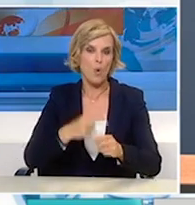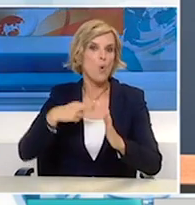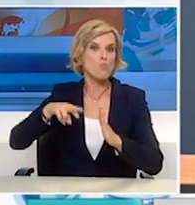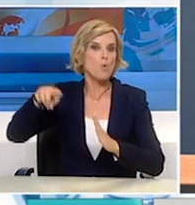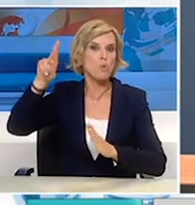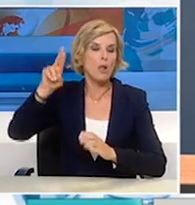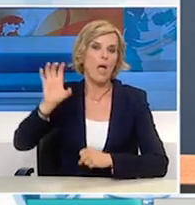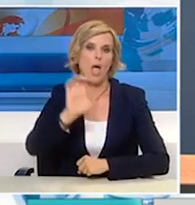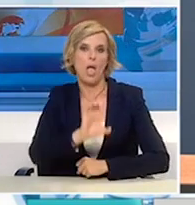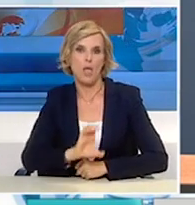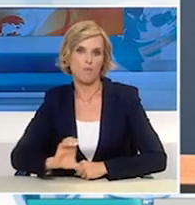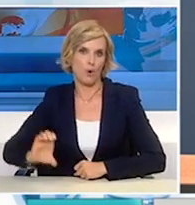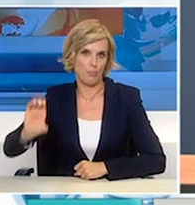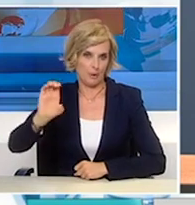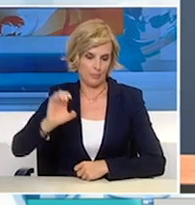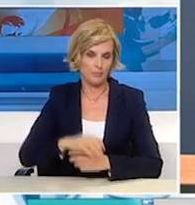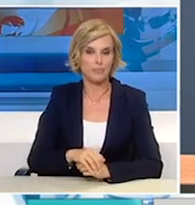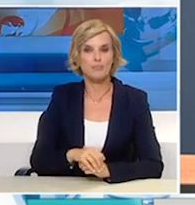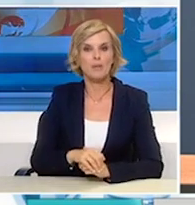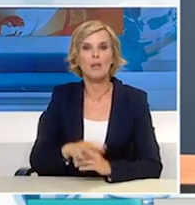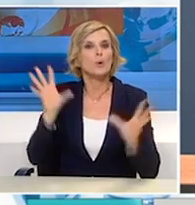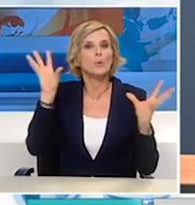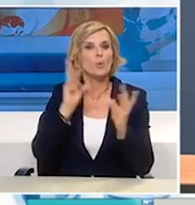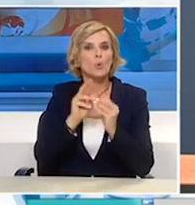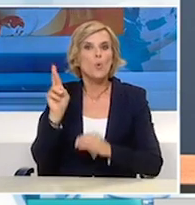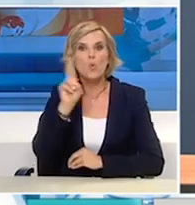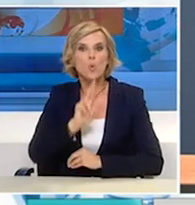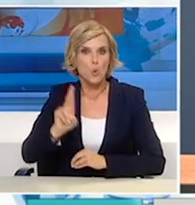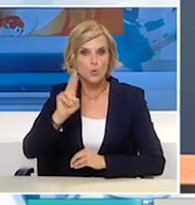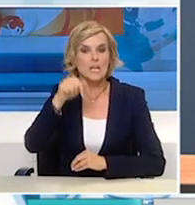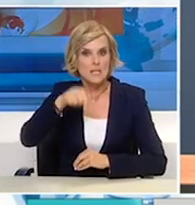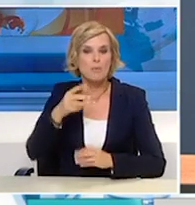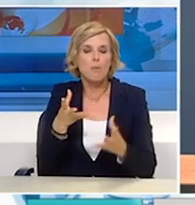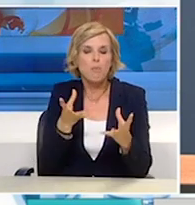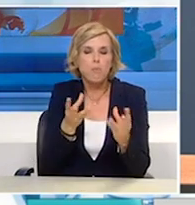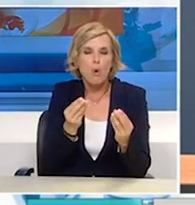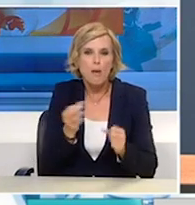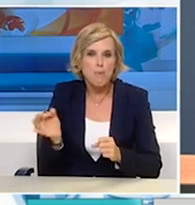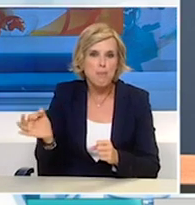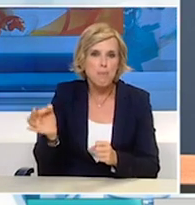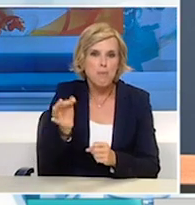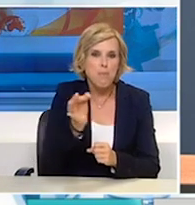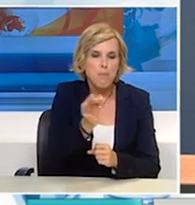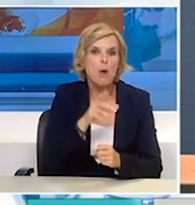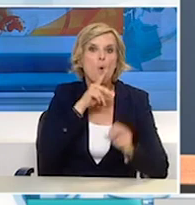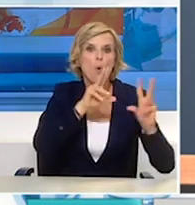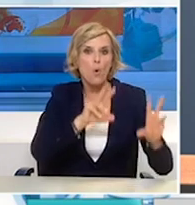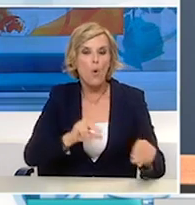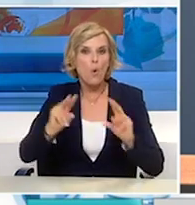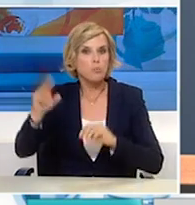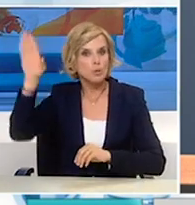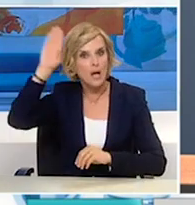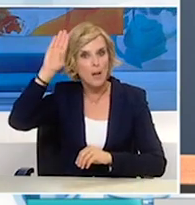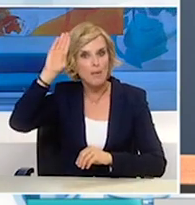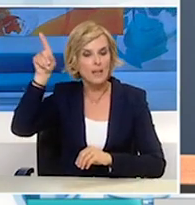Ήπειρο. Η Ρωσία πλέον αναφέρει τις περισσότερες περιπτώσεις της νόσου στον κόσμο μετά τις ΗΠΑ, με